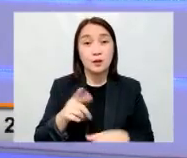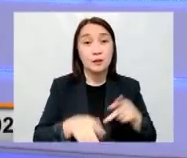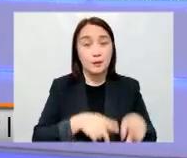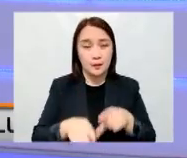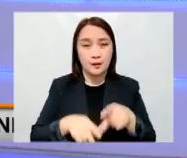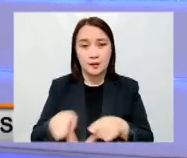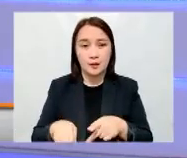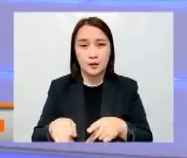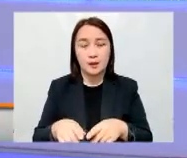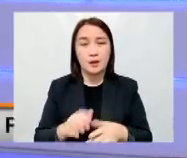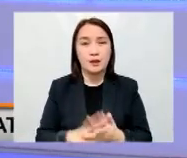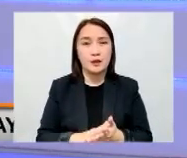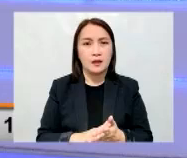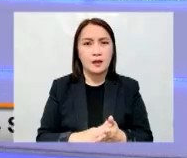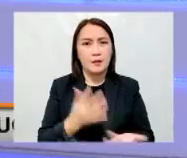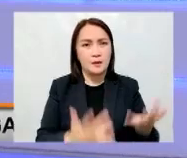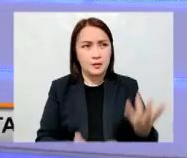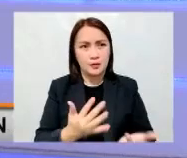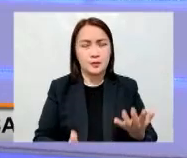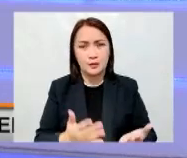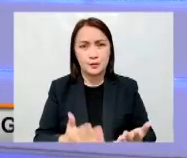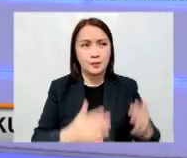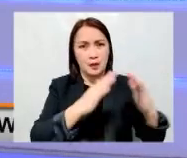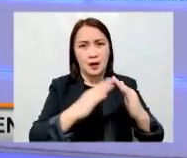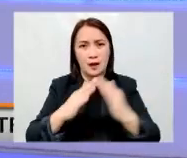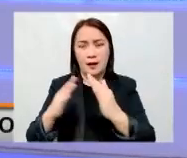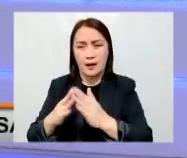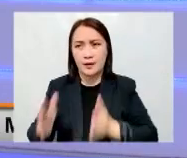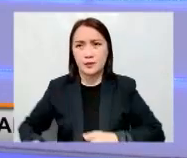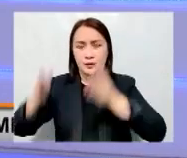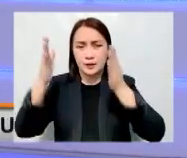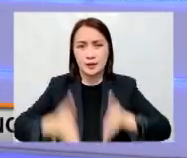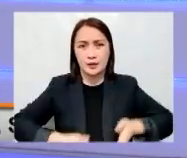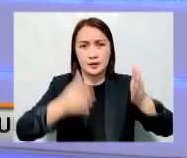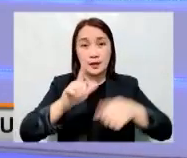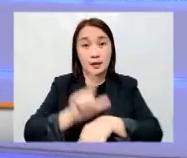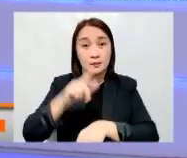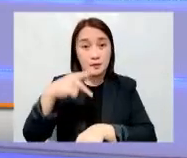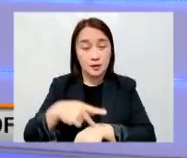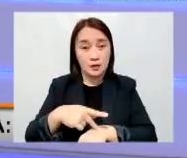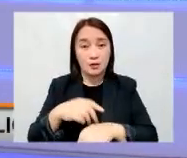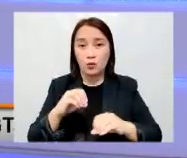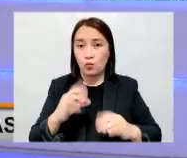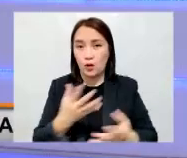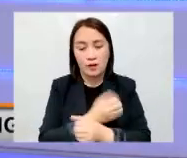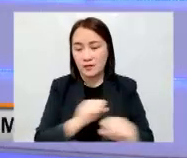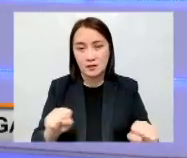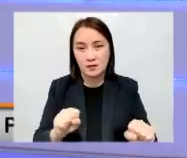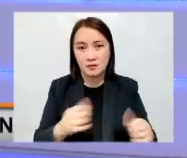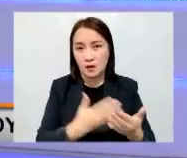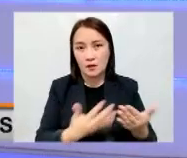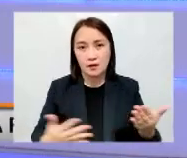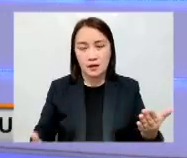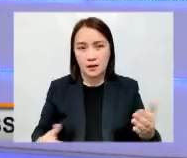matapos masunog ang mga bahay at gusali sa Las Piñas. Walang naisalbang gamit ang mga nasunugan sa bilis ng pagkalat ng apoy.